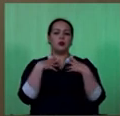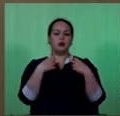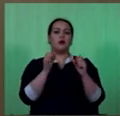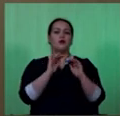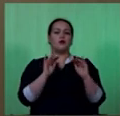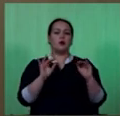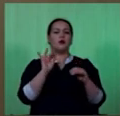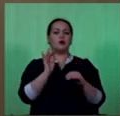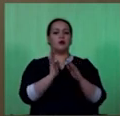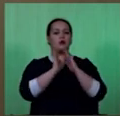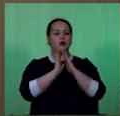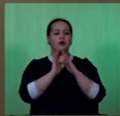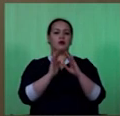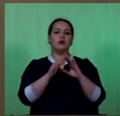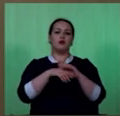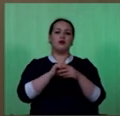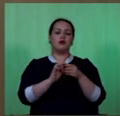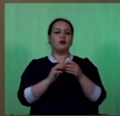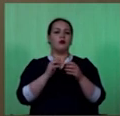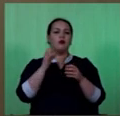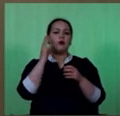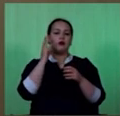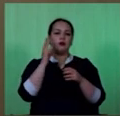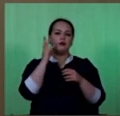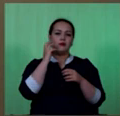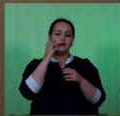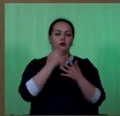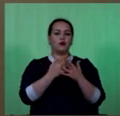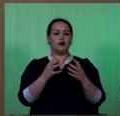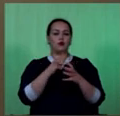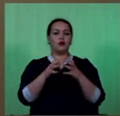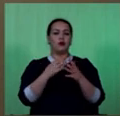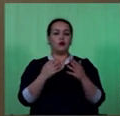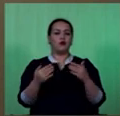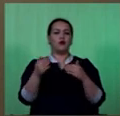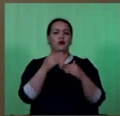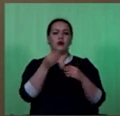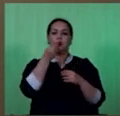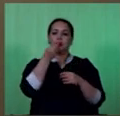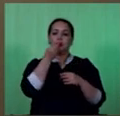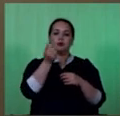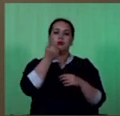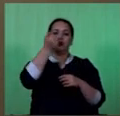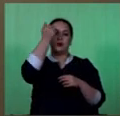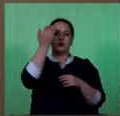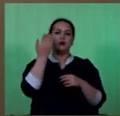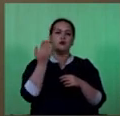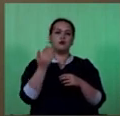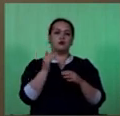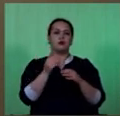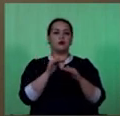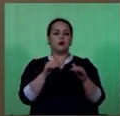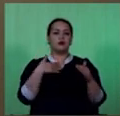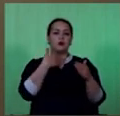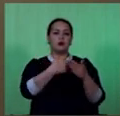пожалуйста мойте фрукты и овощи перед едой спасибо вам ребята за активную